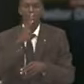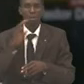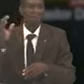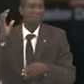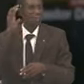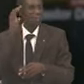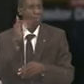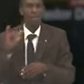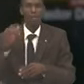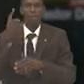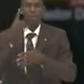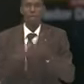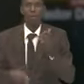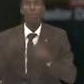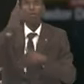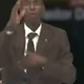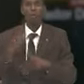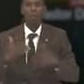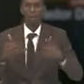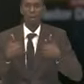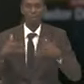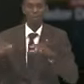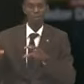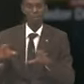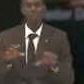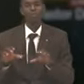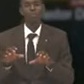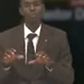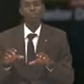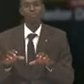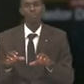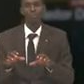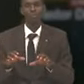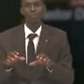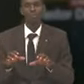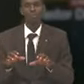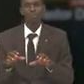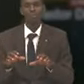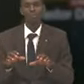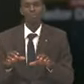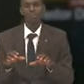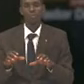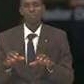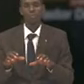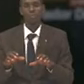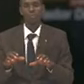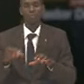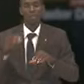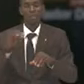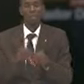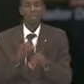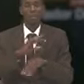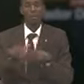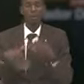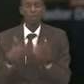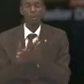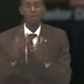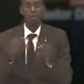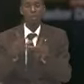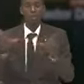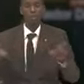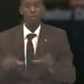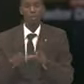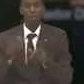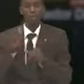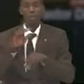il a fait de grandes choses et bientôt tout va écouter les grands choses que dieu fait ici dans tous les